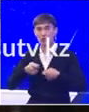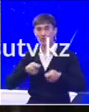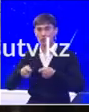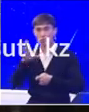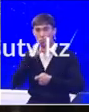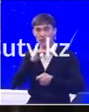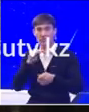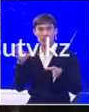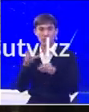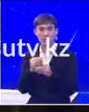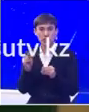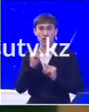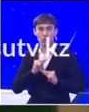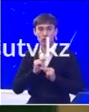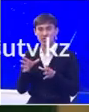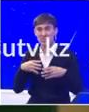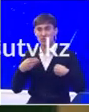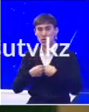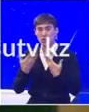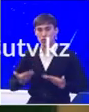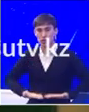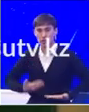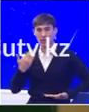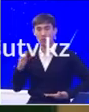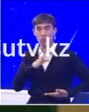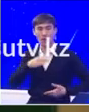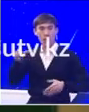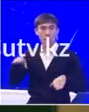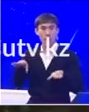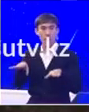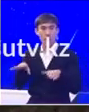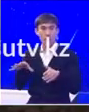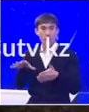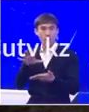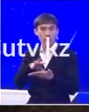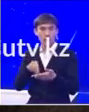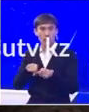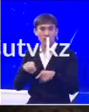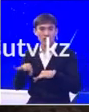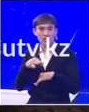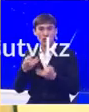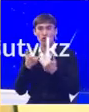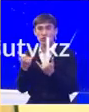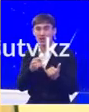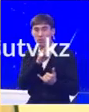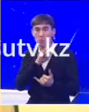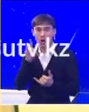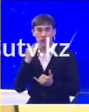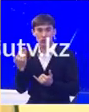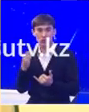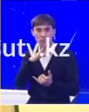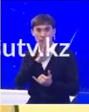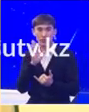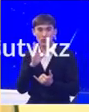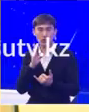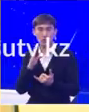Умело совмещала работу и семейную жизнь. Она была образцовой невесткой и уважаемой матерью, являя собой яркий